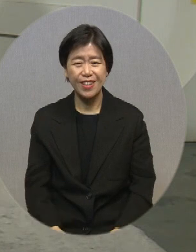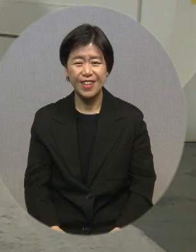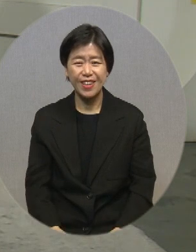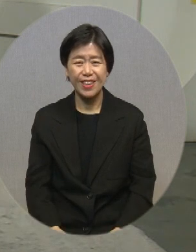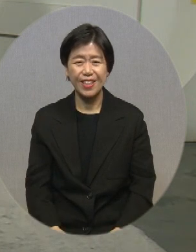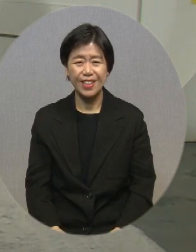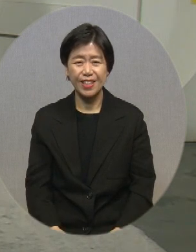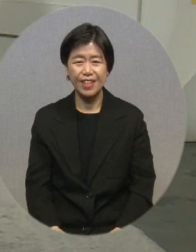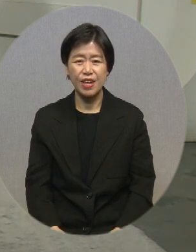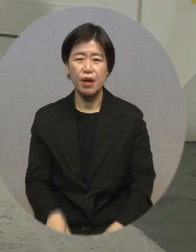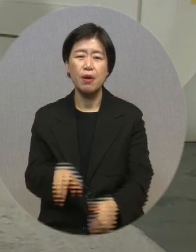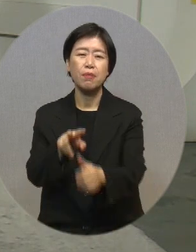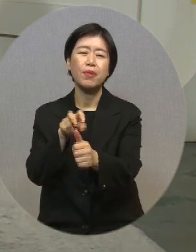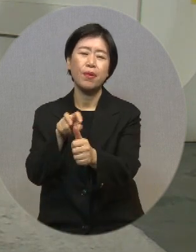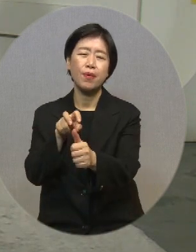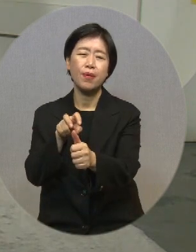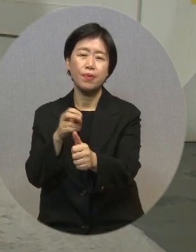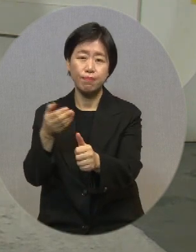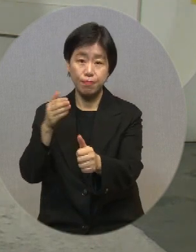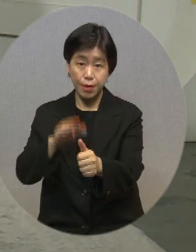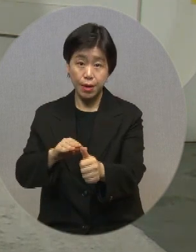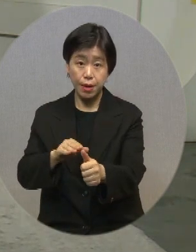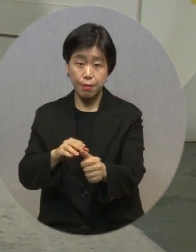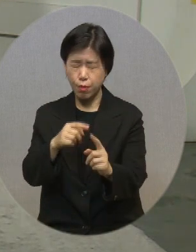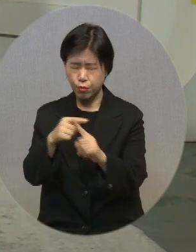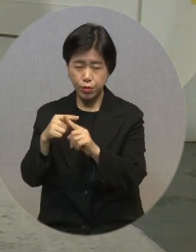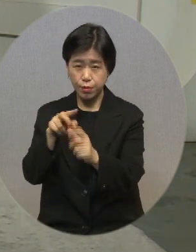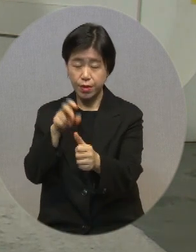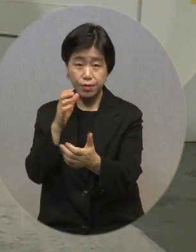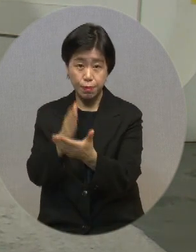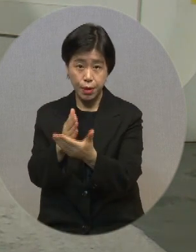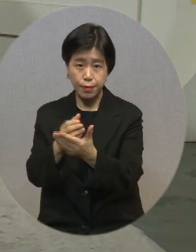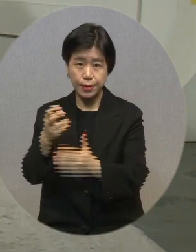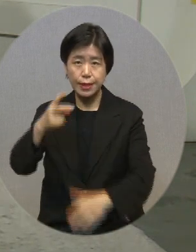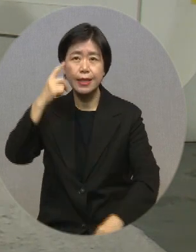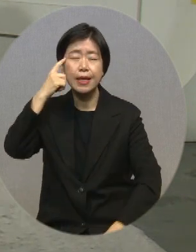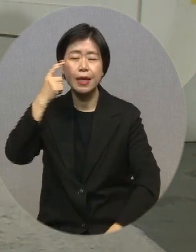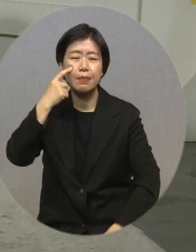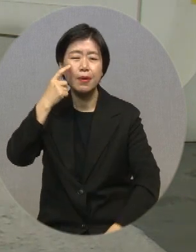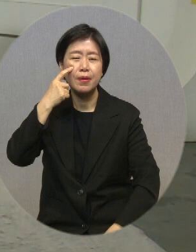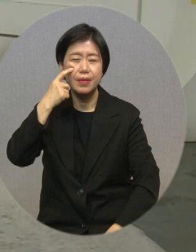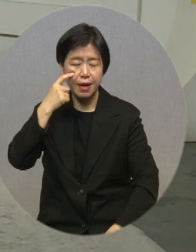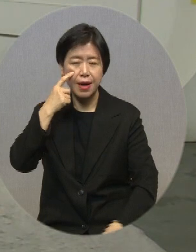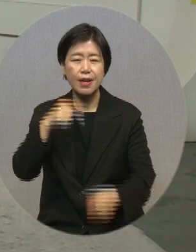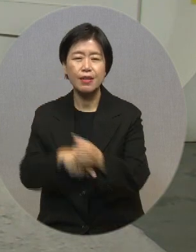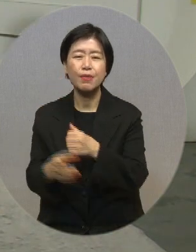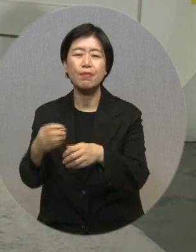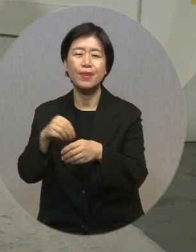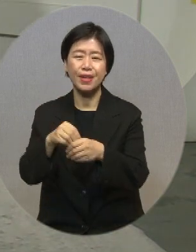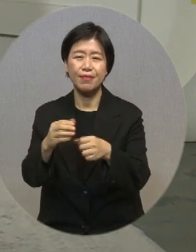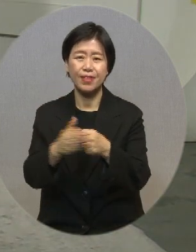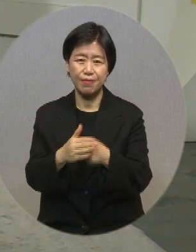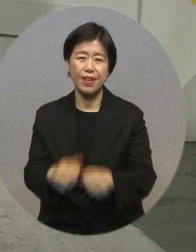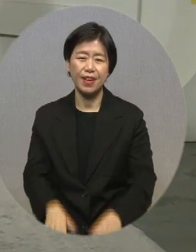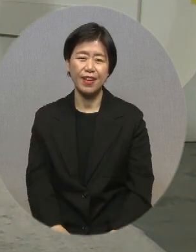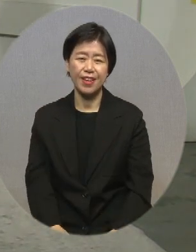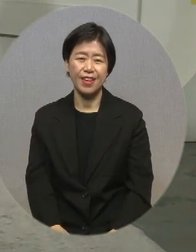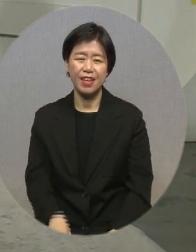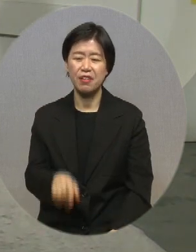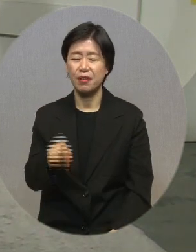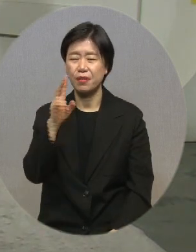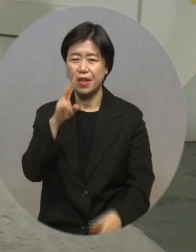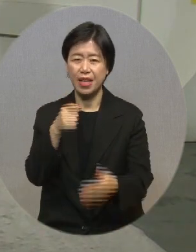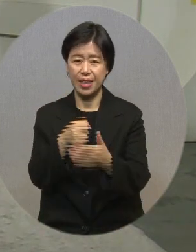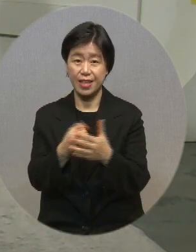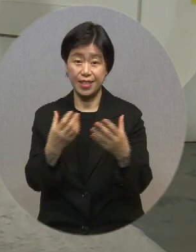무조건 짧게 하지 말고 다시 한번 한마디로 보자. 미워도 네. 다시 한번. 아, 미워도 다시 한번까지 갔는데 많이 걸렸습니다. 오래 걸렸습니다. 너무 네.